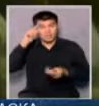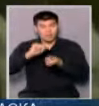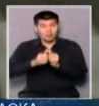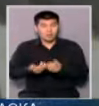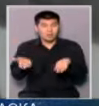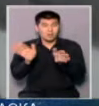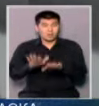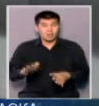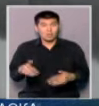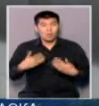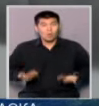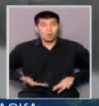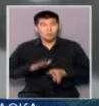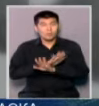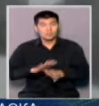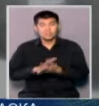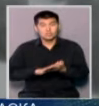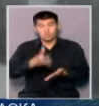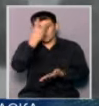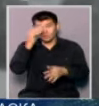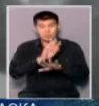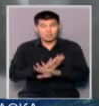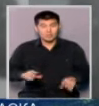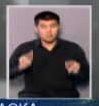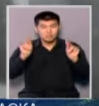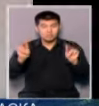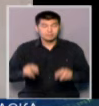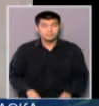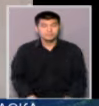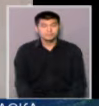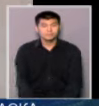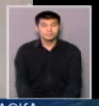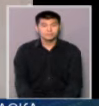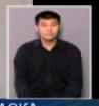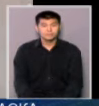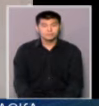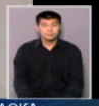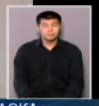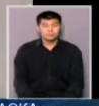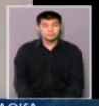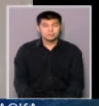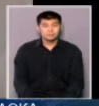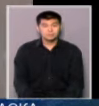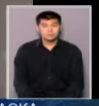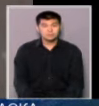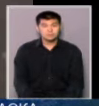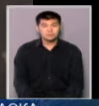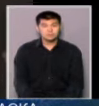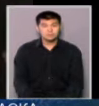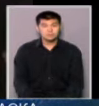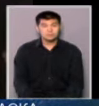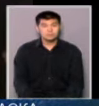тұр. Өлмес өнер еш уақытта ұмытылмасы хақ. Ақ дидарың ай сен, ақ дидарың